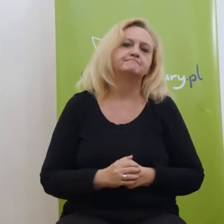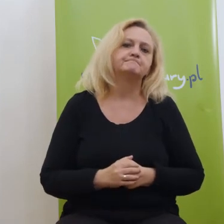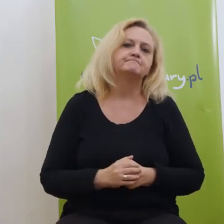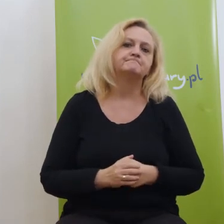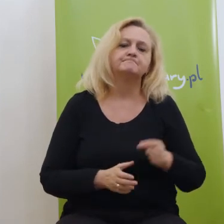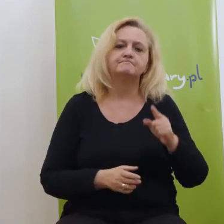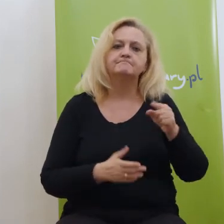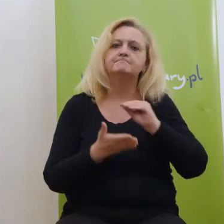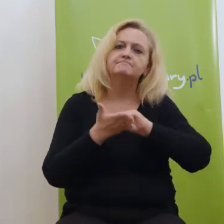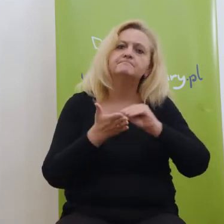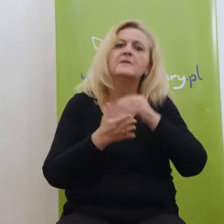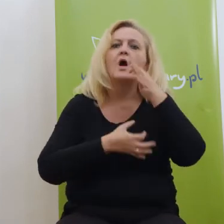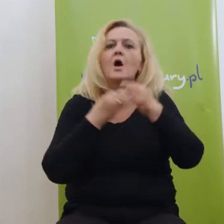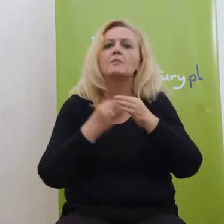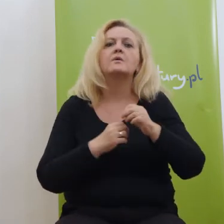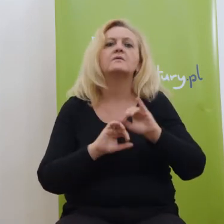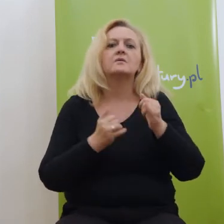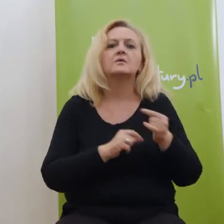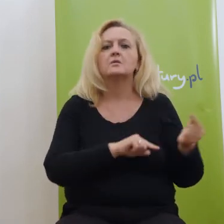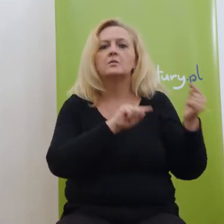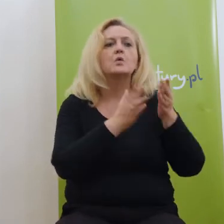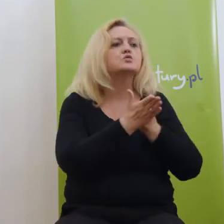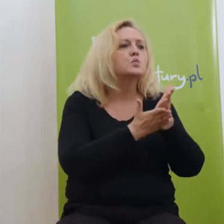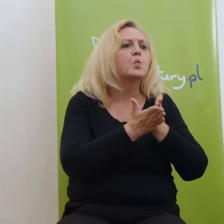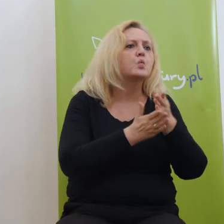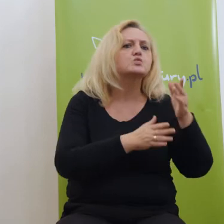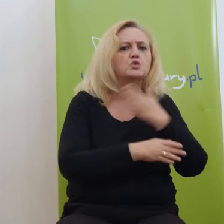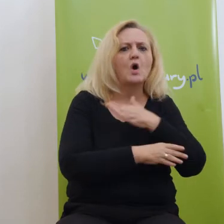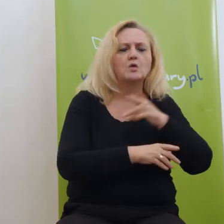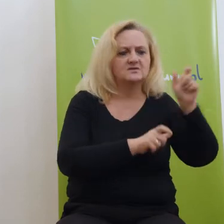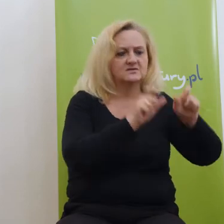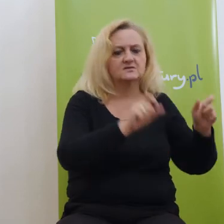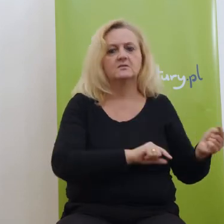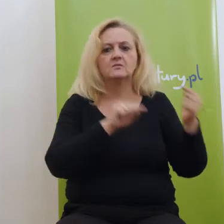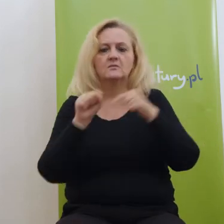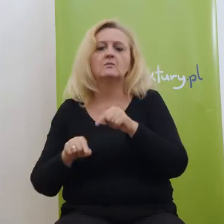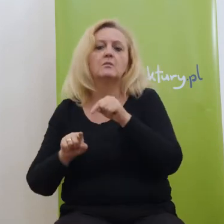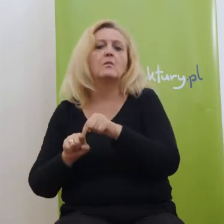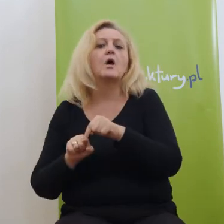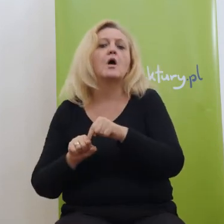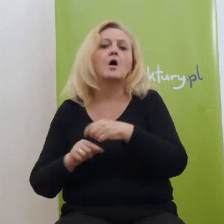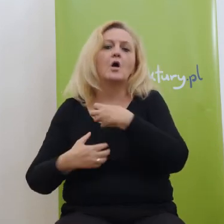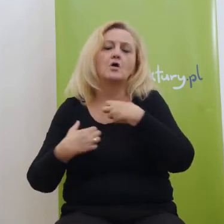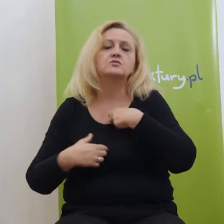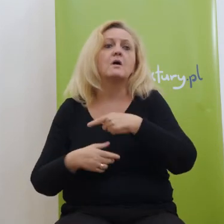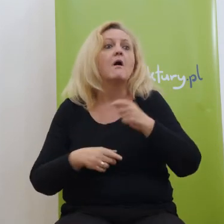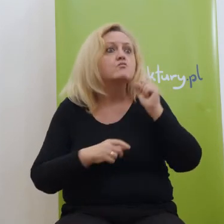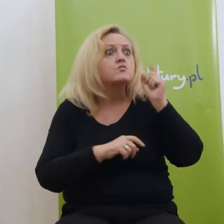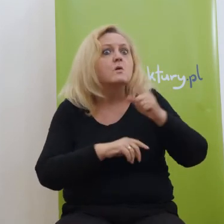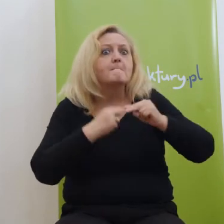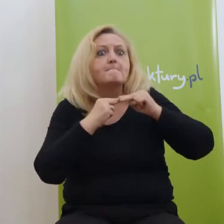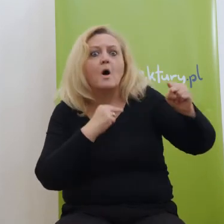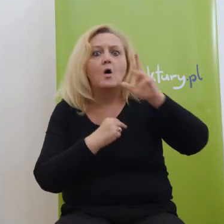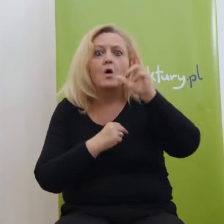I przypowieść jest o tym, jak przychodzą słudzy do gospodarza i mówią, że się konkol wysiał w nocy, kiedy pole nie było